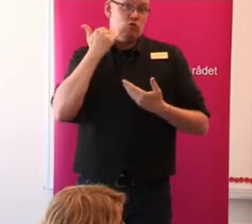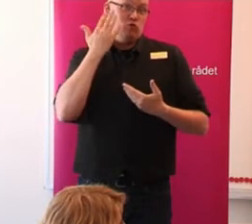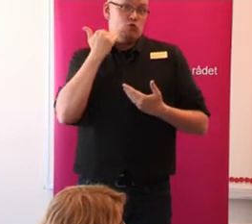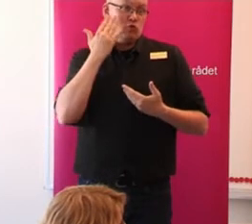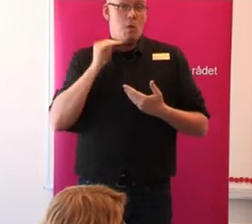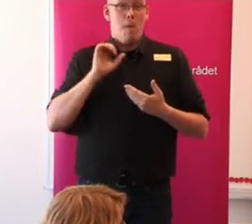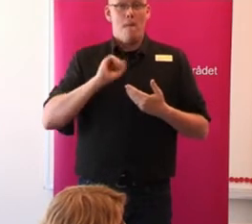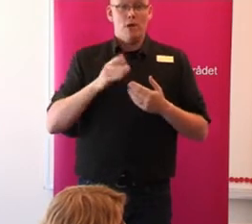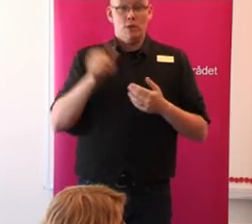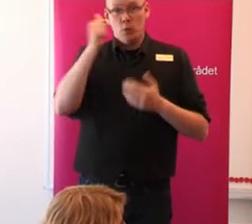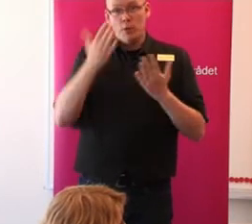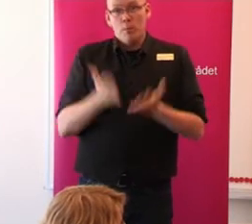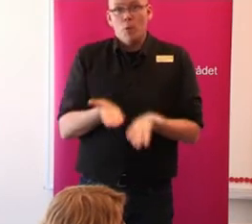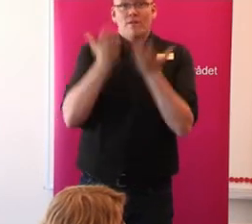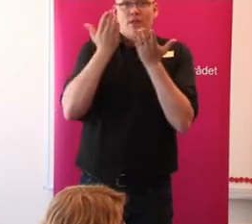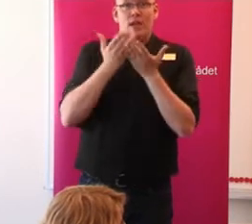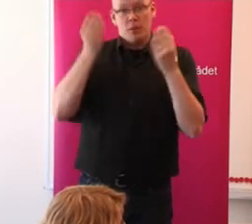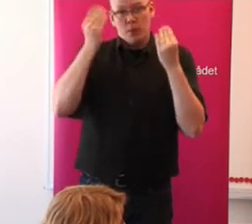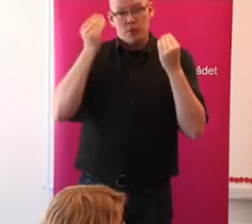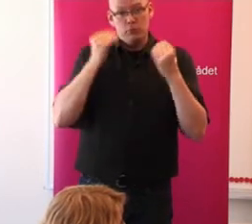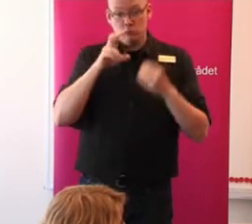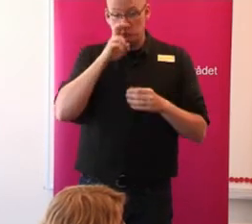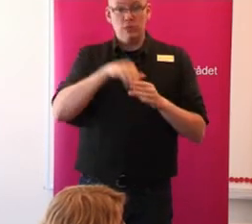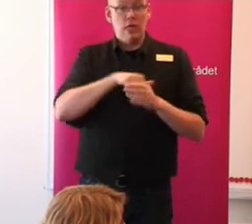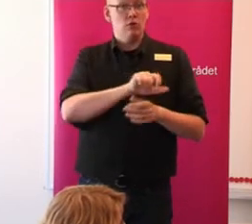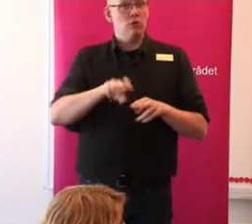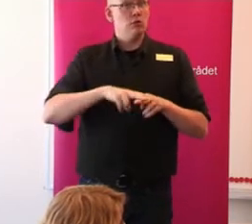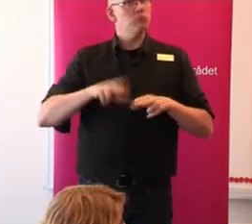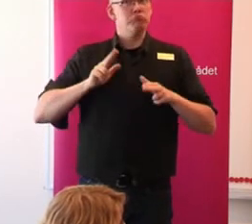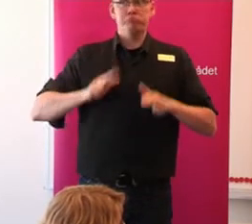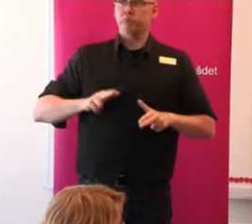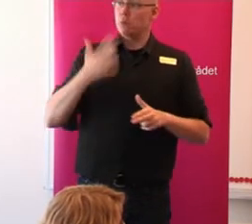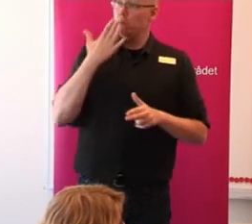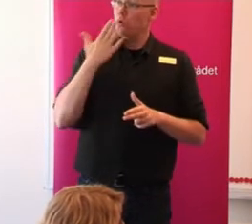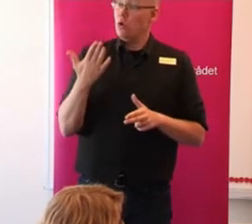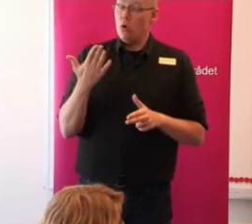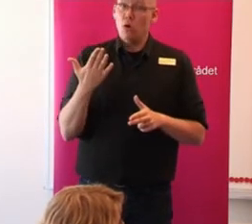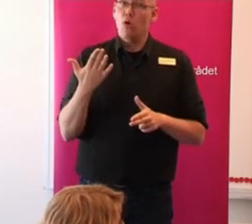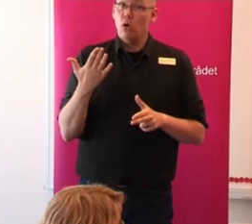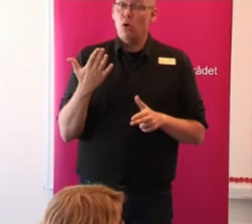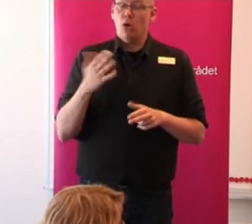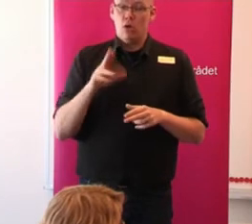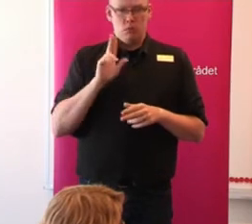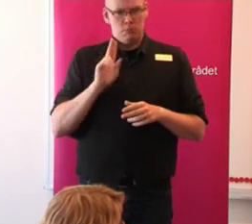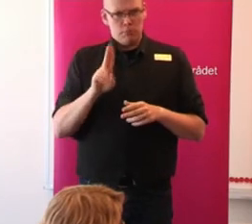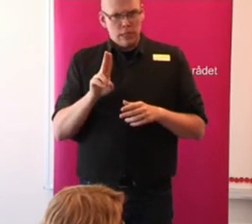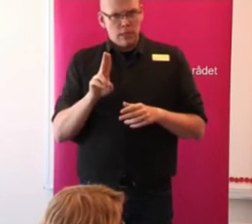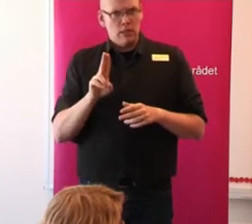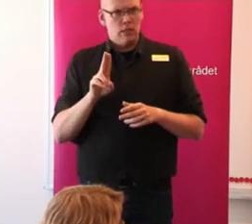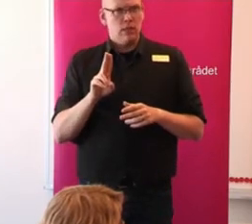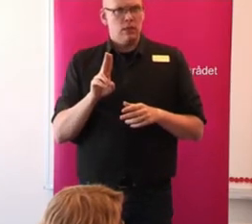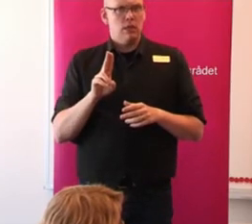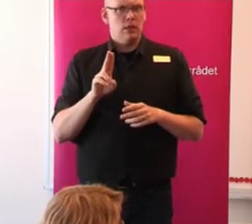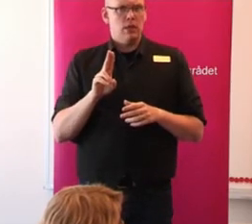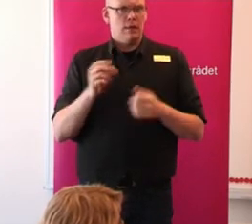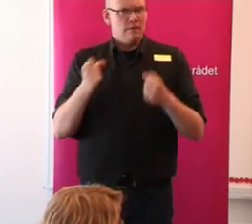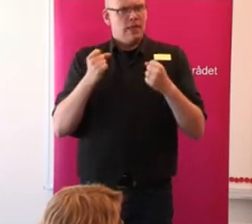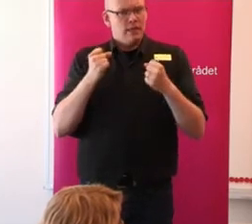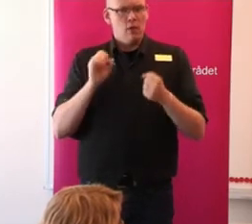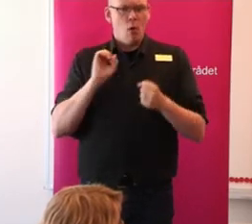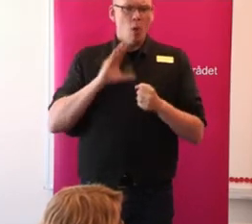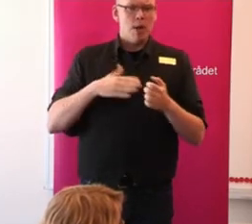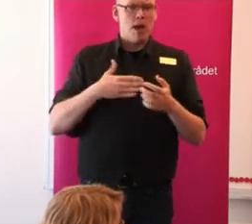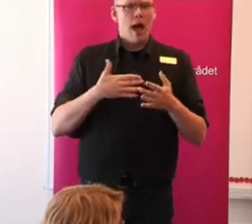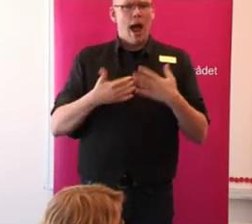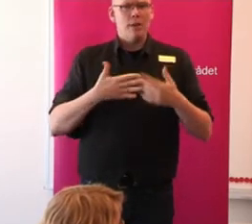att deltagarna tycker att det här är bra. Och det finns ju ingenting som är så studiemotiverande som när en arbetslös ser